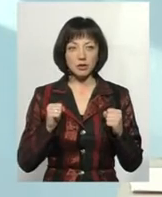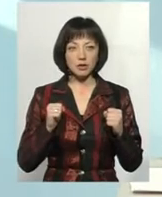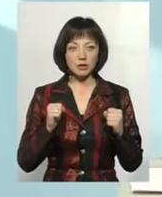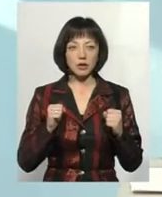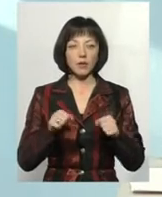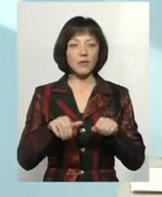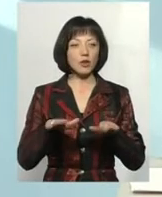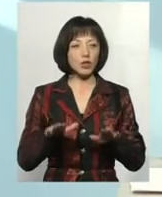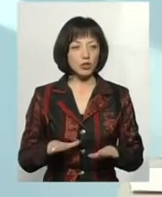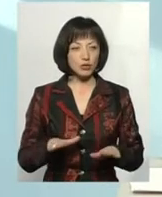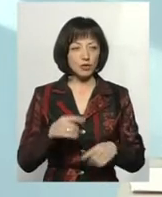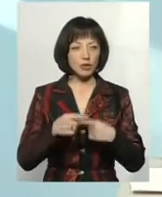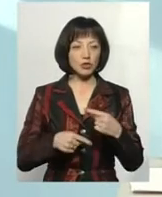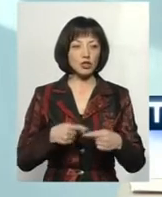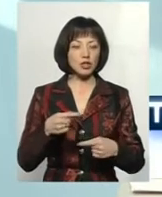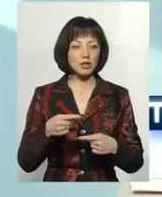вирішувати.